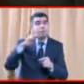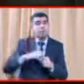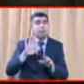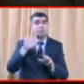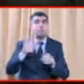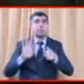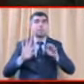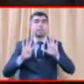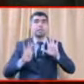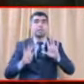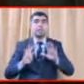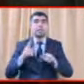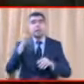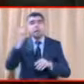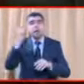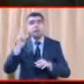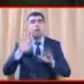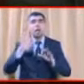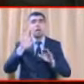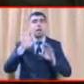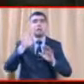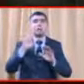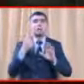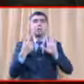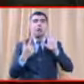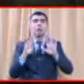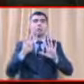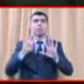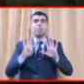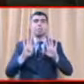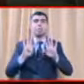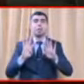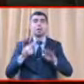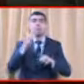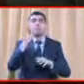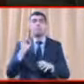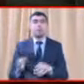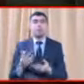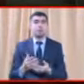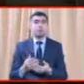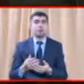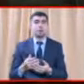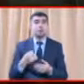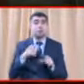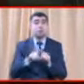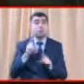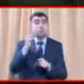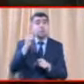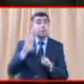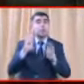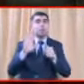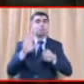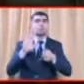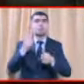طنجه 87%. المعدل الوطني في الاعدادي 75% وفي طنجه